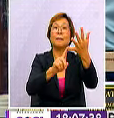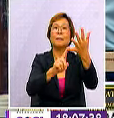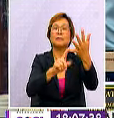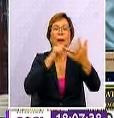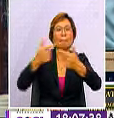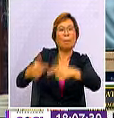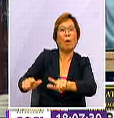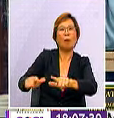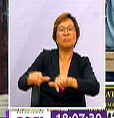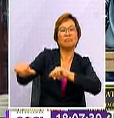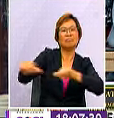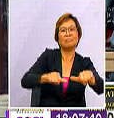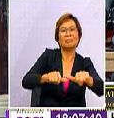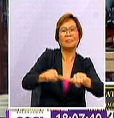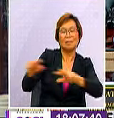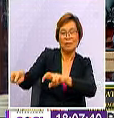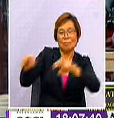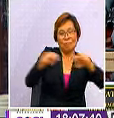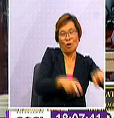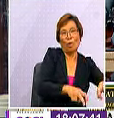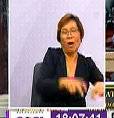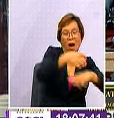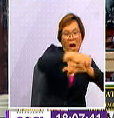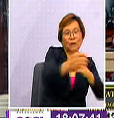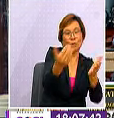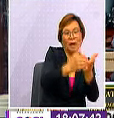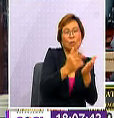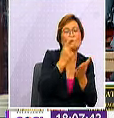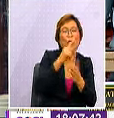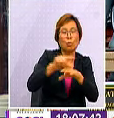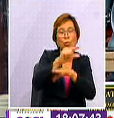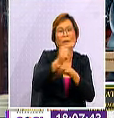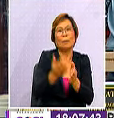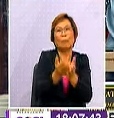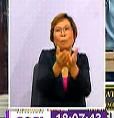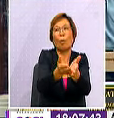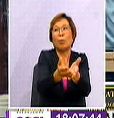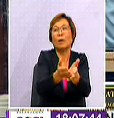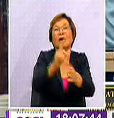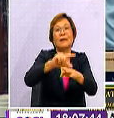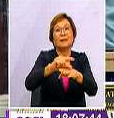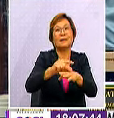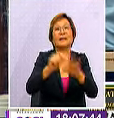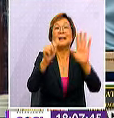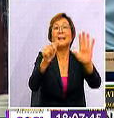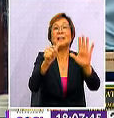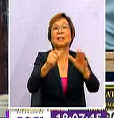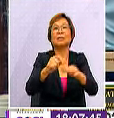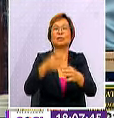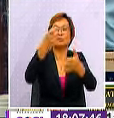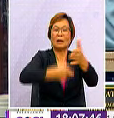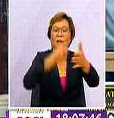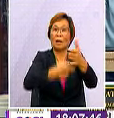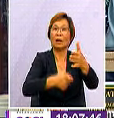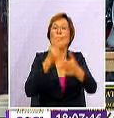tidak membenarkan aktiviti transshipment dan ekspor semula rokok menggunakan bot kumpit. Dan keenam, mengenakan cukai